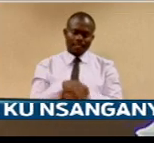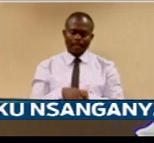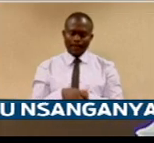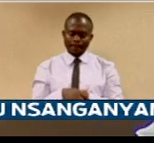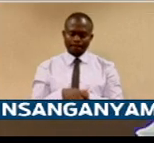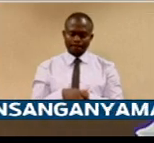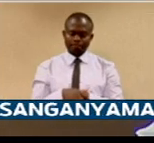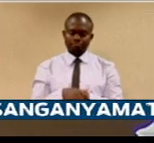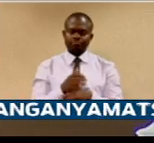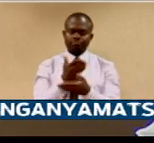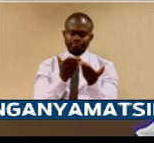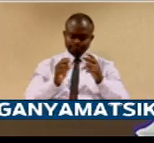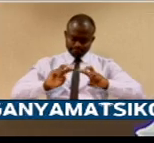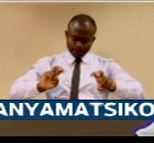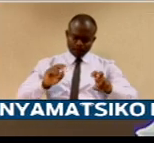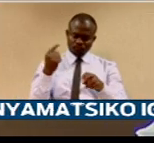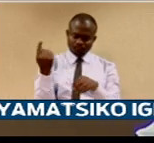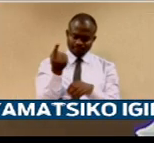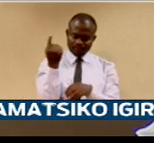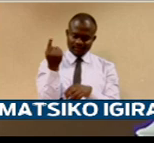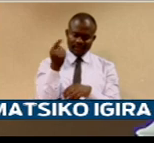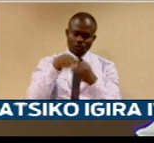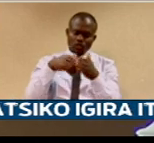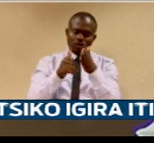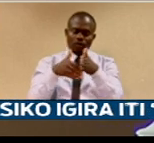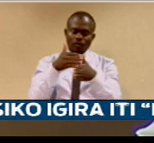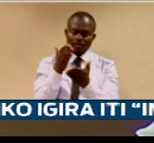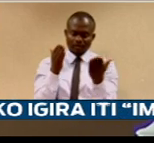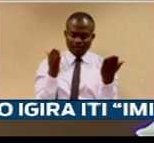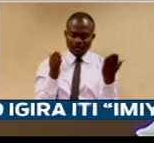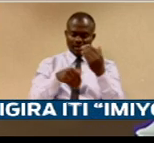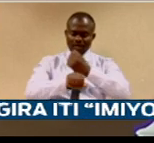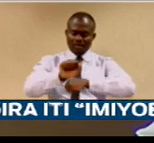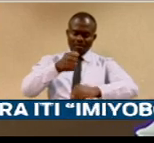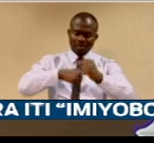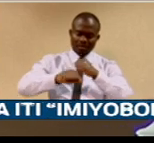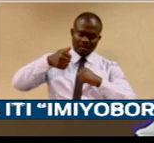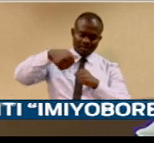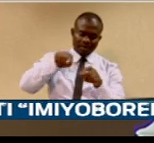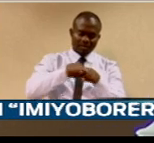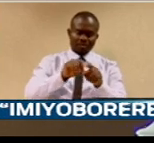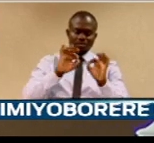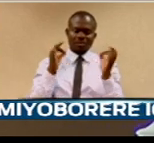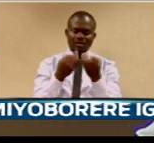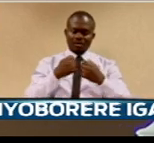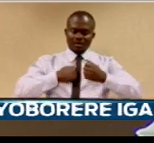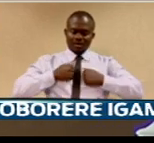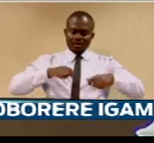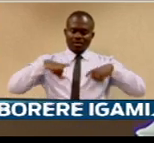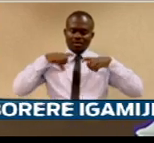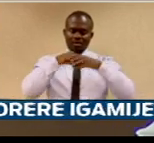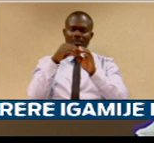rero ni kimwe mu byakubakirwaho ibikorwa byanyu nk'umuryango w'abanyarwanda batuye mu